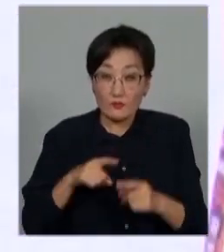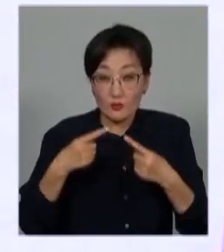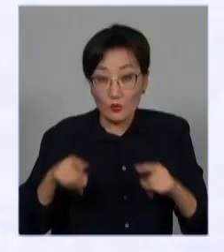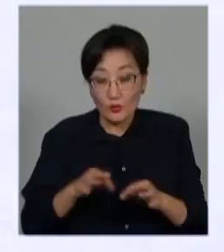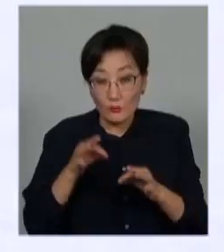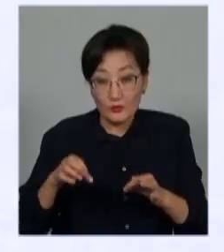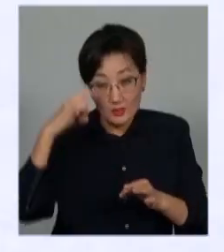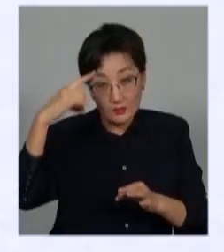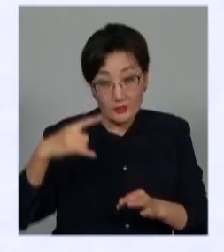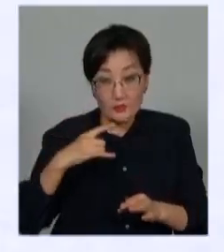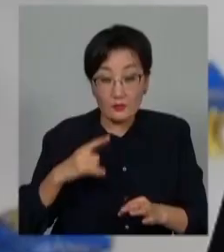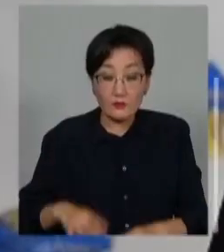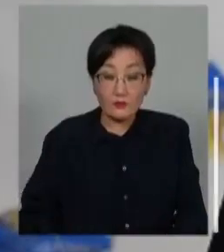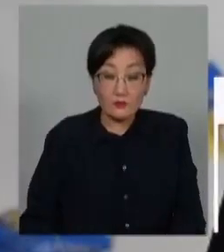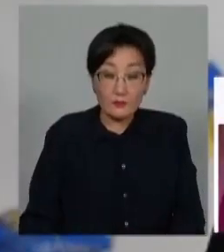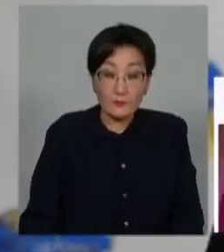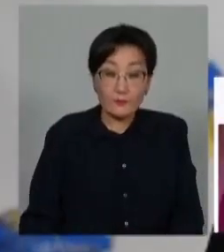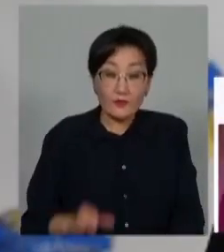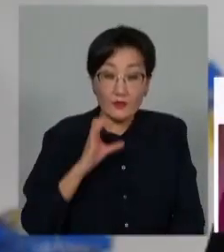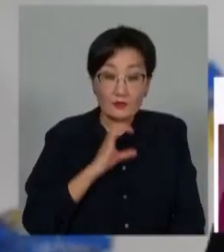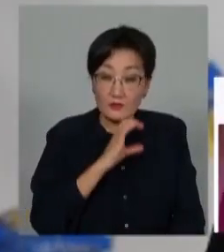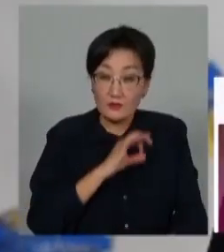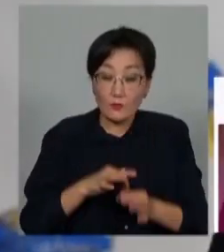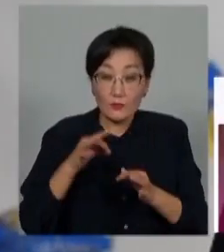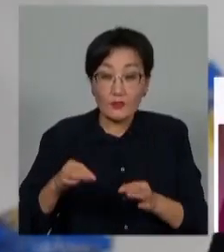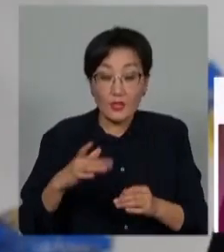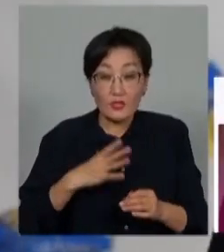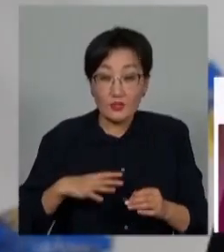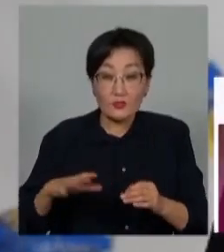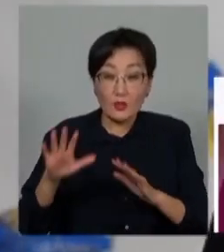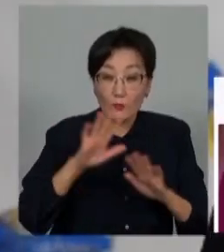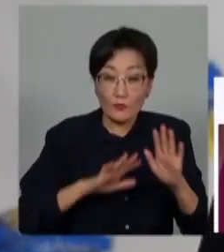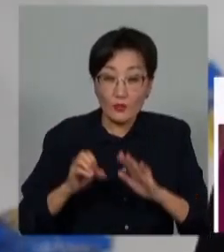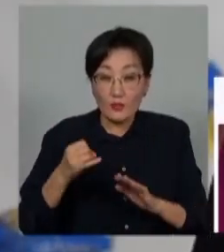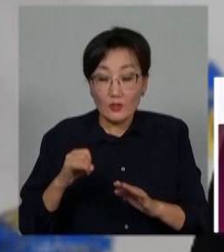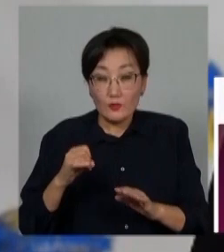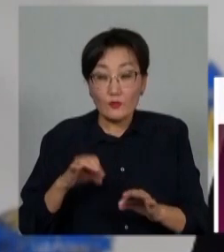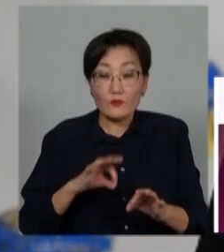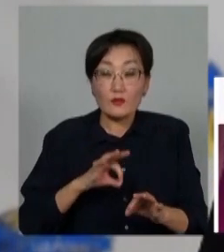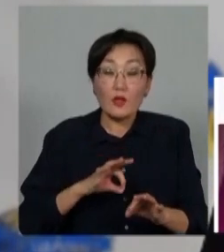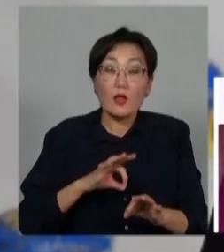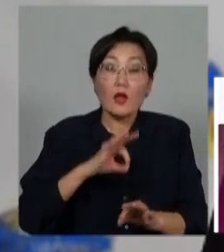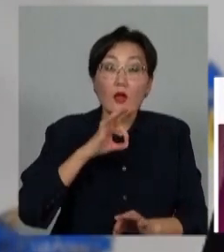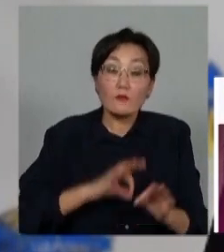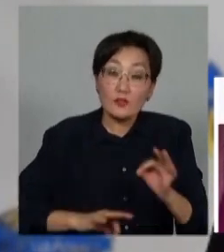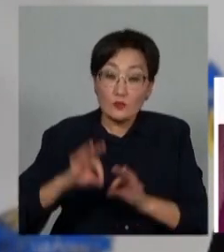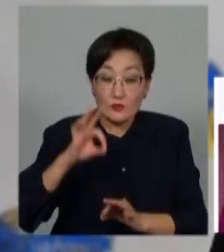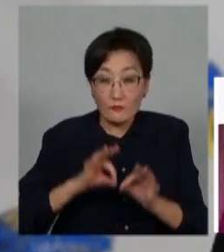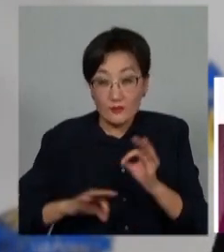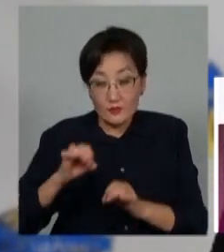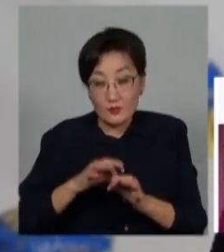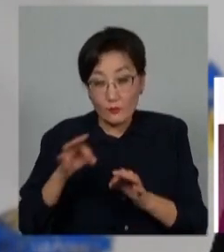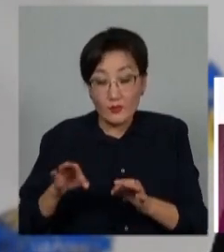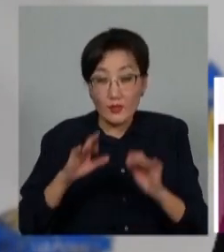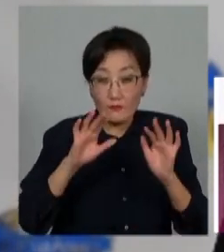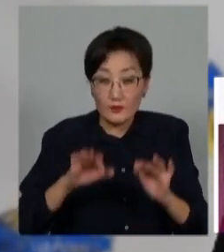других регионах страны. В северных регионах ожидаются туманы, в южных, юго-восточных и восточных регионах осадки